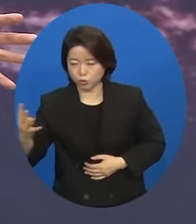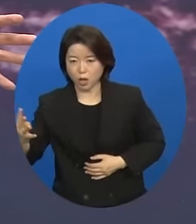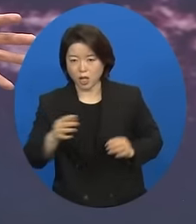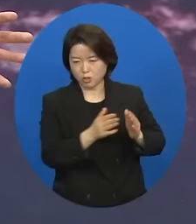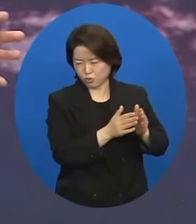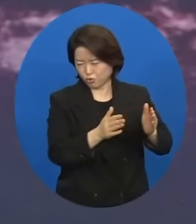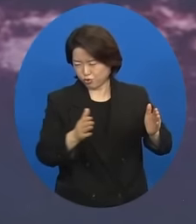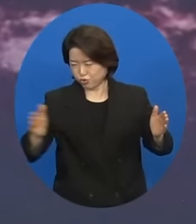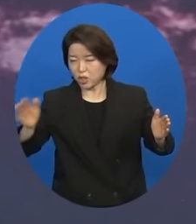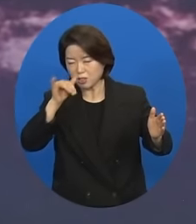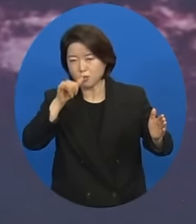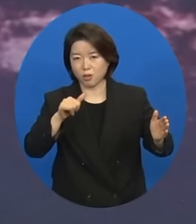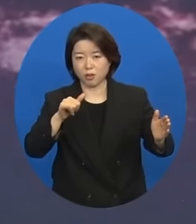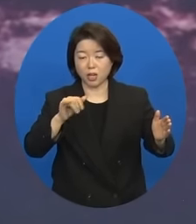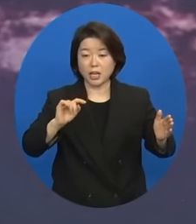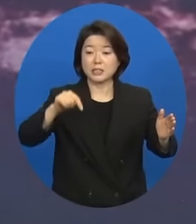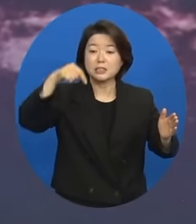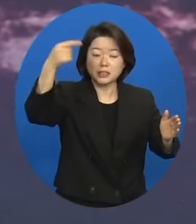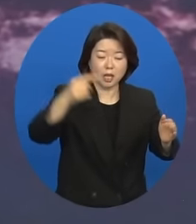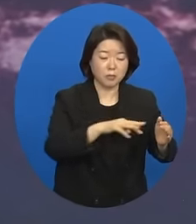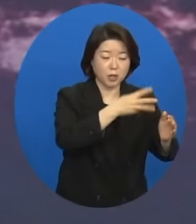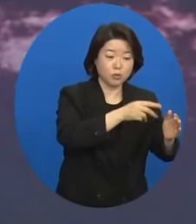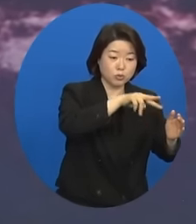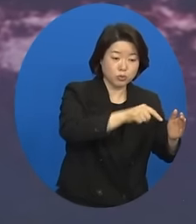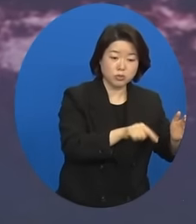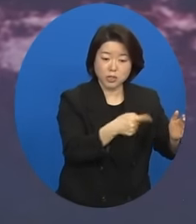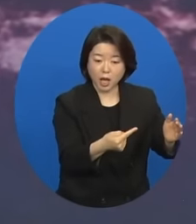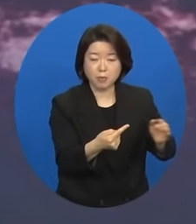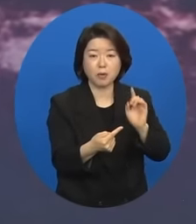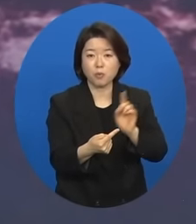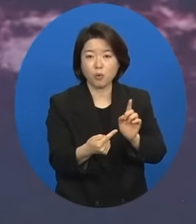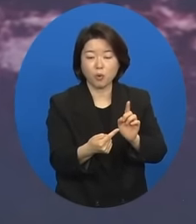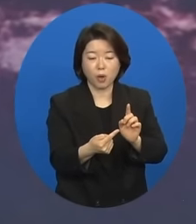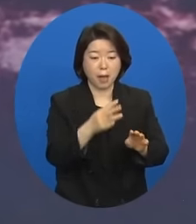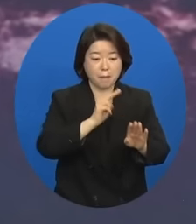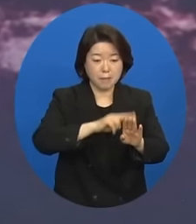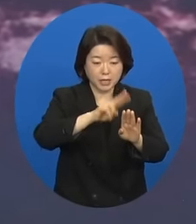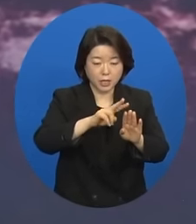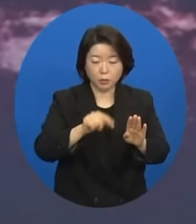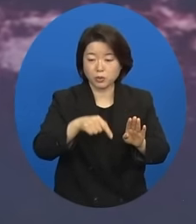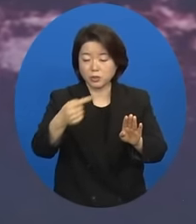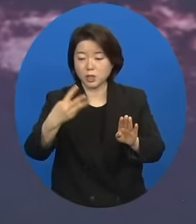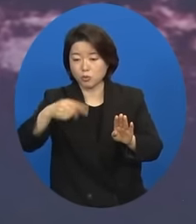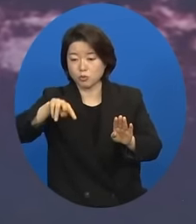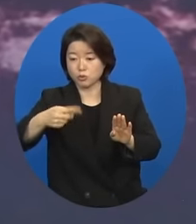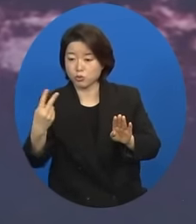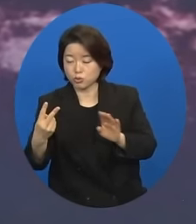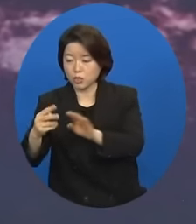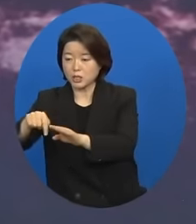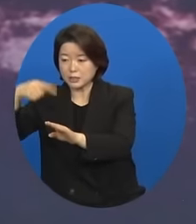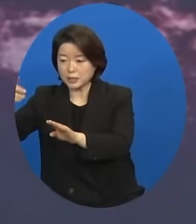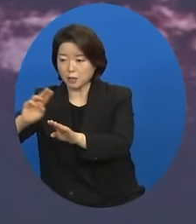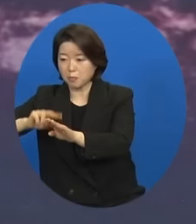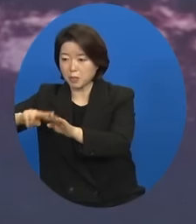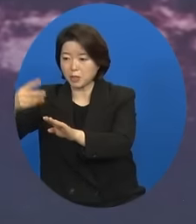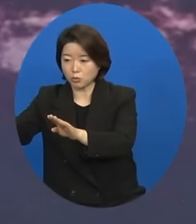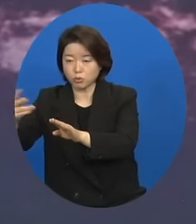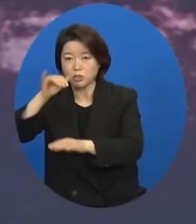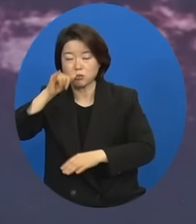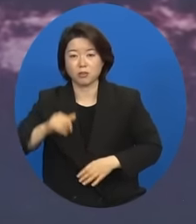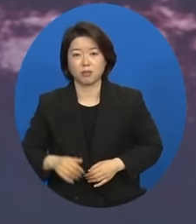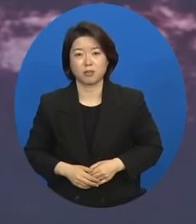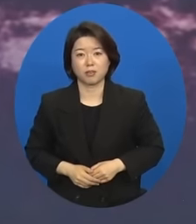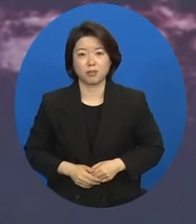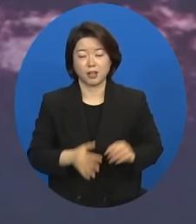있는거죠 그리고 그다음에는 스만 있는게 아니라 뭐가 있다고요 베이 있는거죠이은 분 있기를 축복합니다